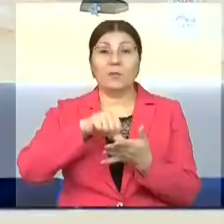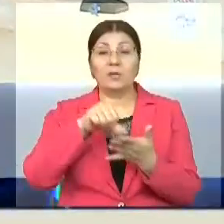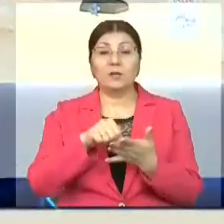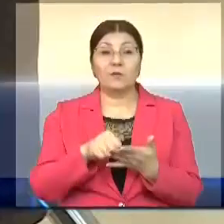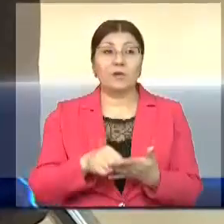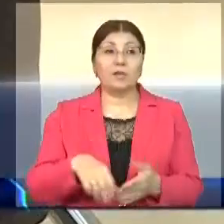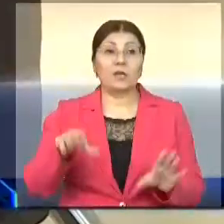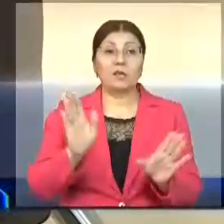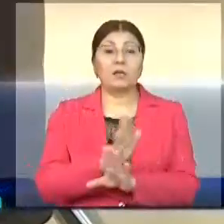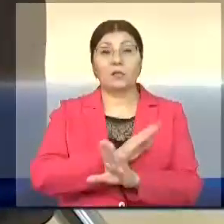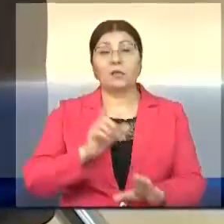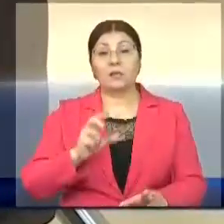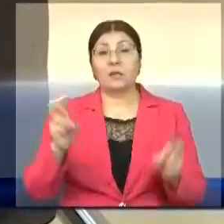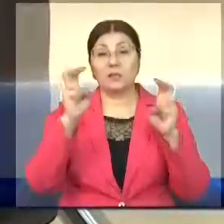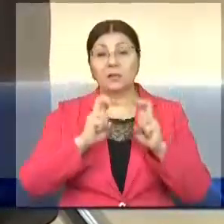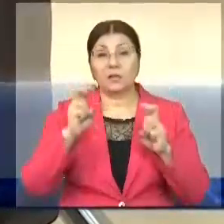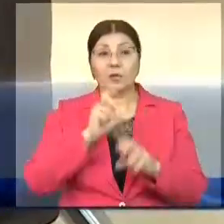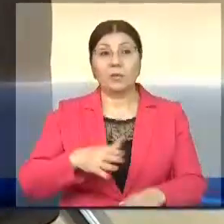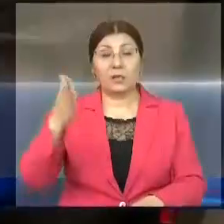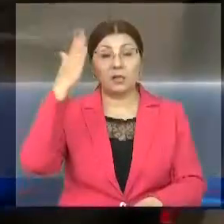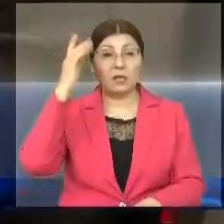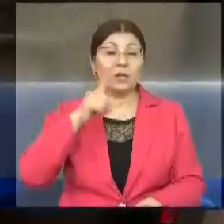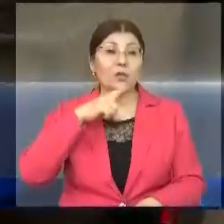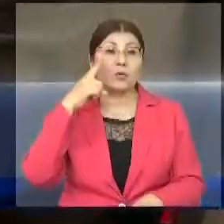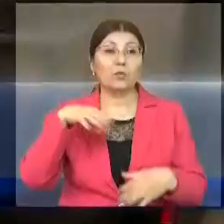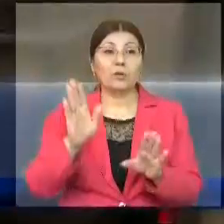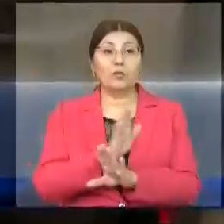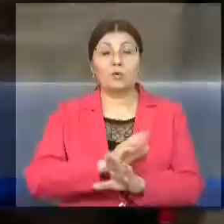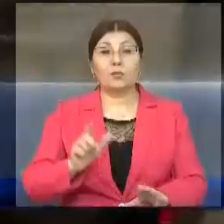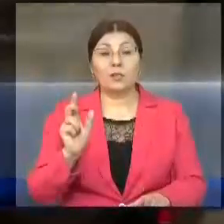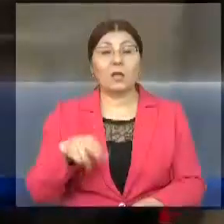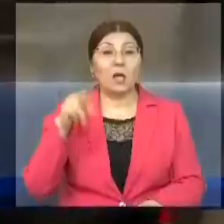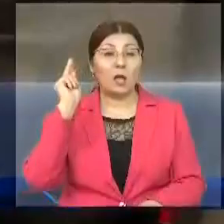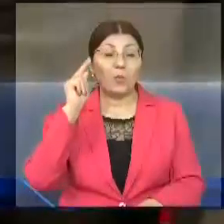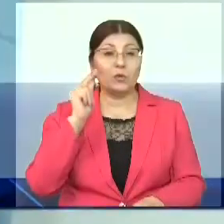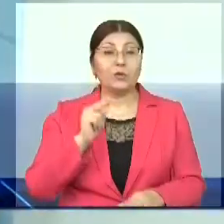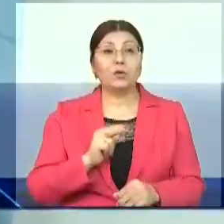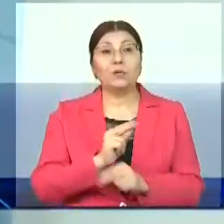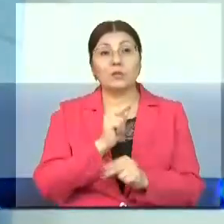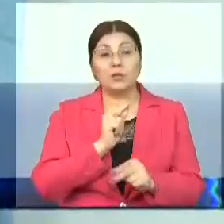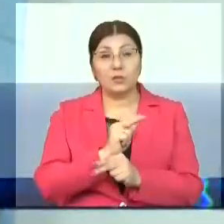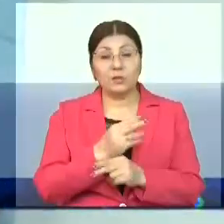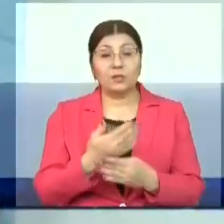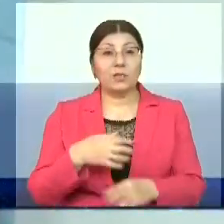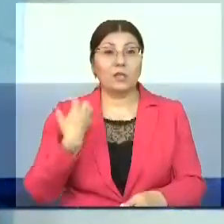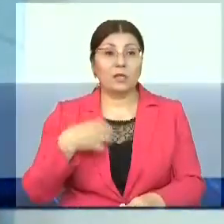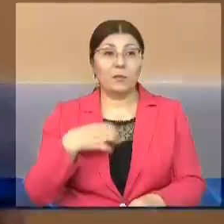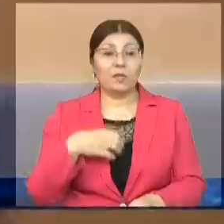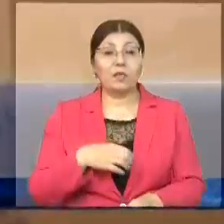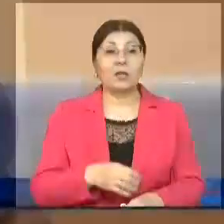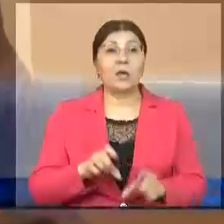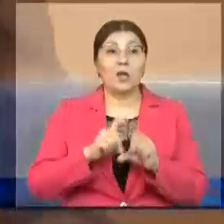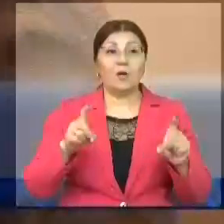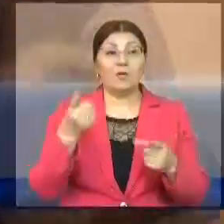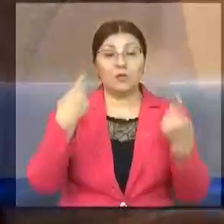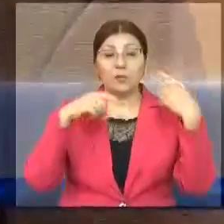деятели искусства, исследователи, а также талантливые юные музыканты, обучающиеся игре на думбре в детской школе искусств имени Казанғапа.